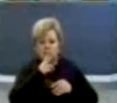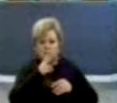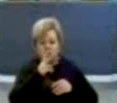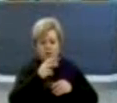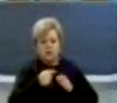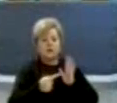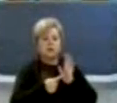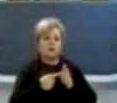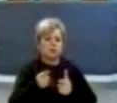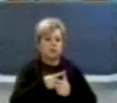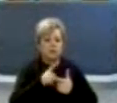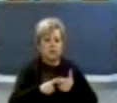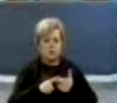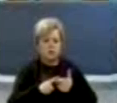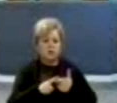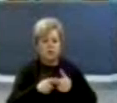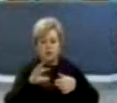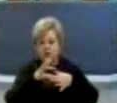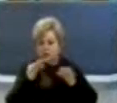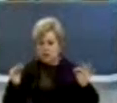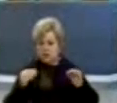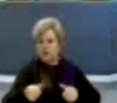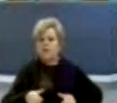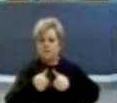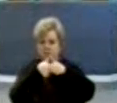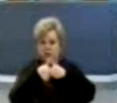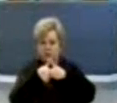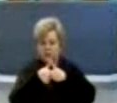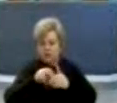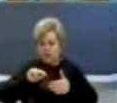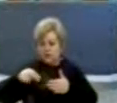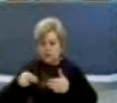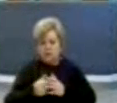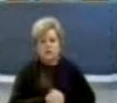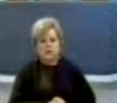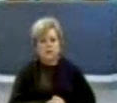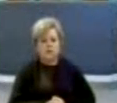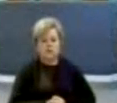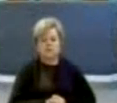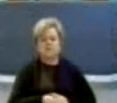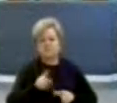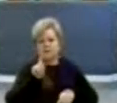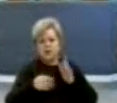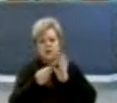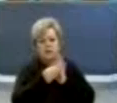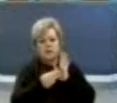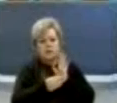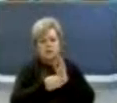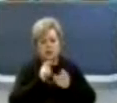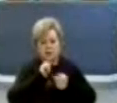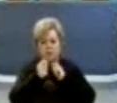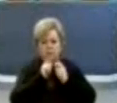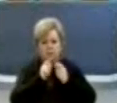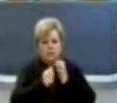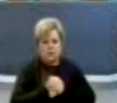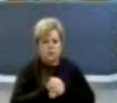të tregojnë nëse kjo është teksti ose teksti final i cili është nënshkruar. Dhe po ndalim vetëm disa pika, sepse fakti që marrëveshja është